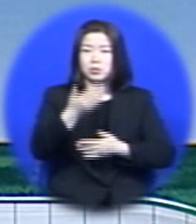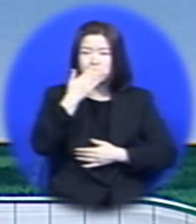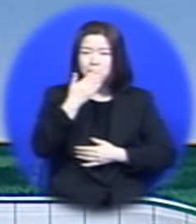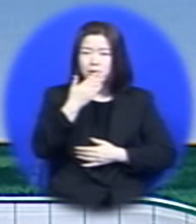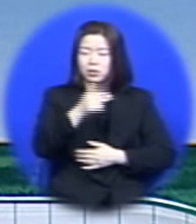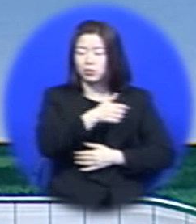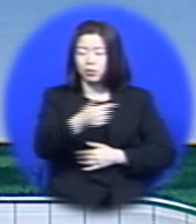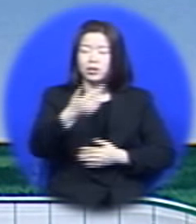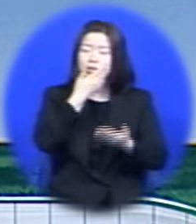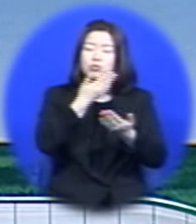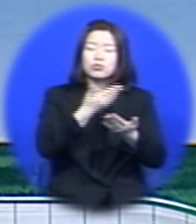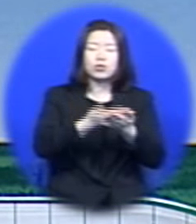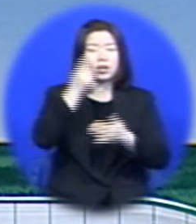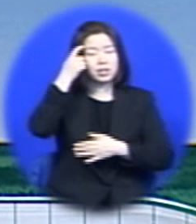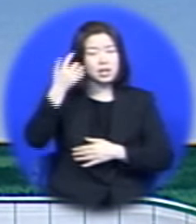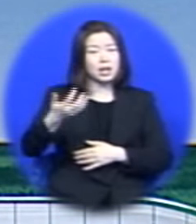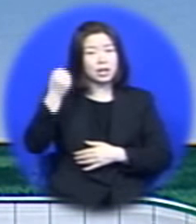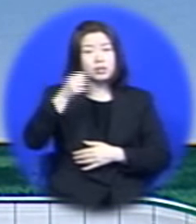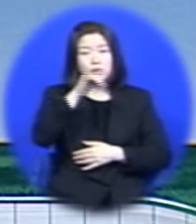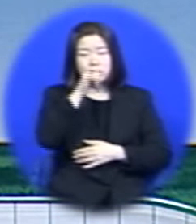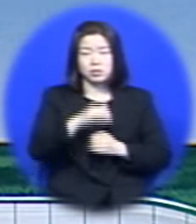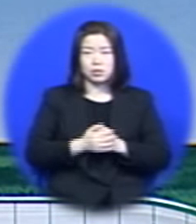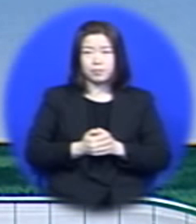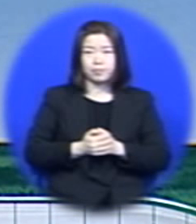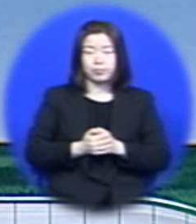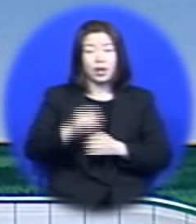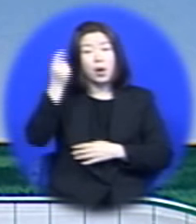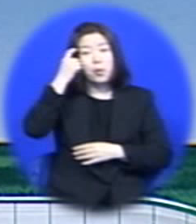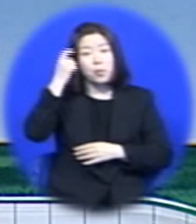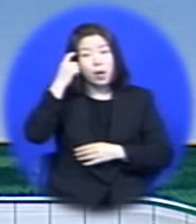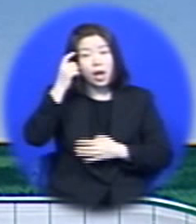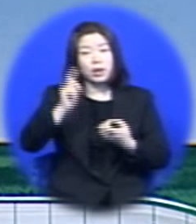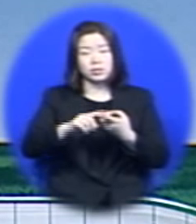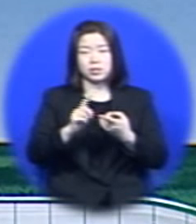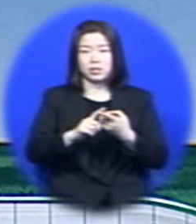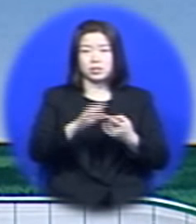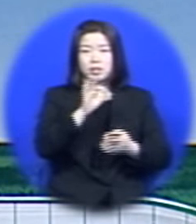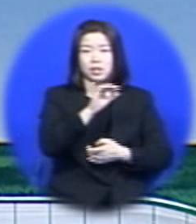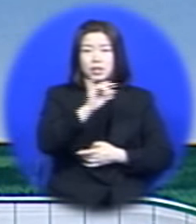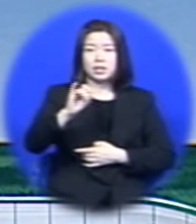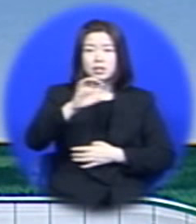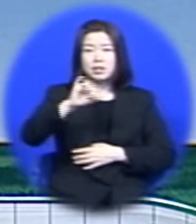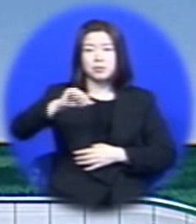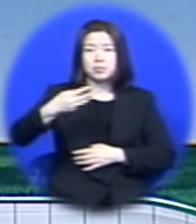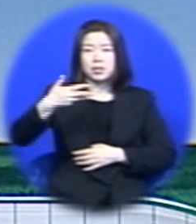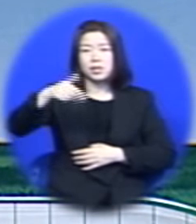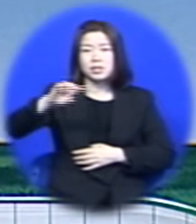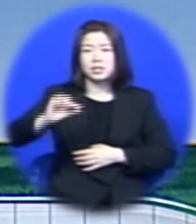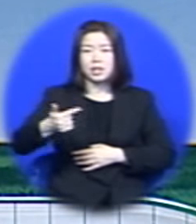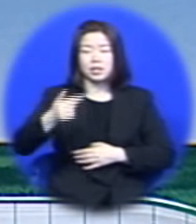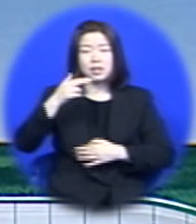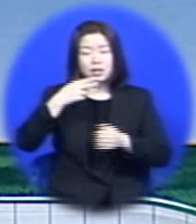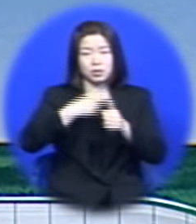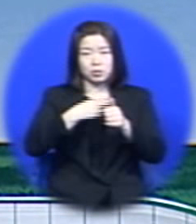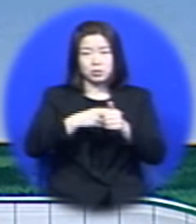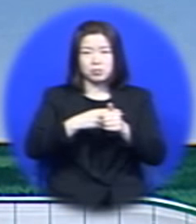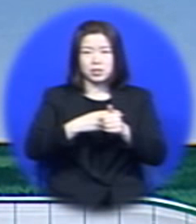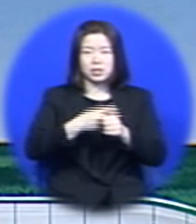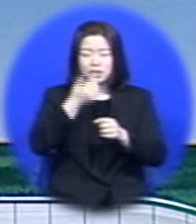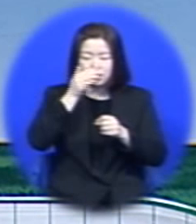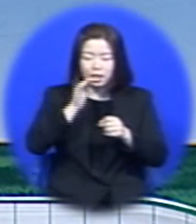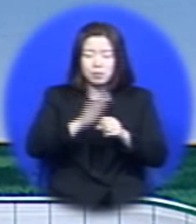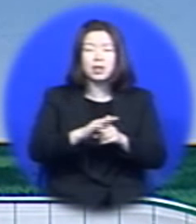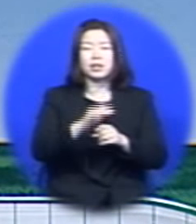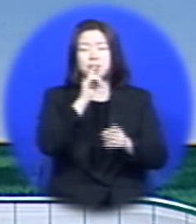중요하게 생각하시는 분 같아요. 근데 왜 그러신지에 대해서 이필찬 교수님이 아주 기가 막힌 말씀을